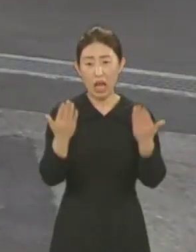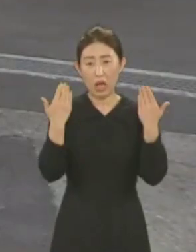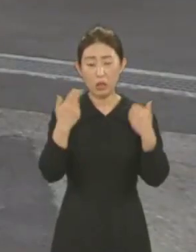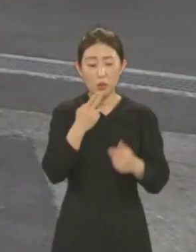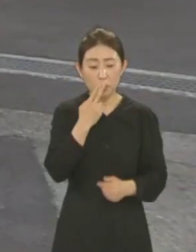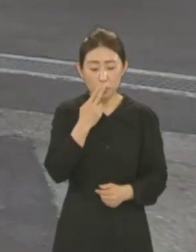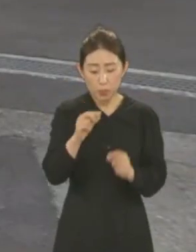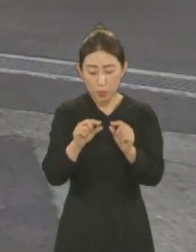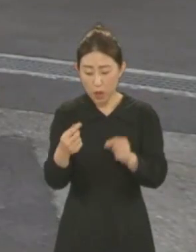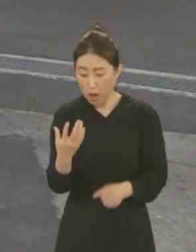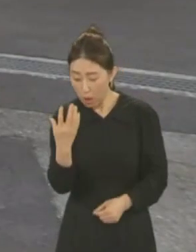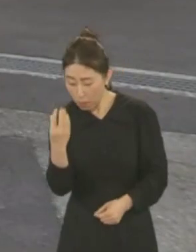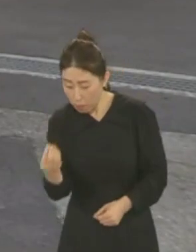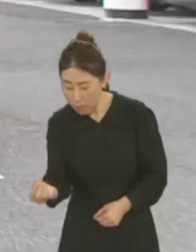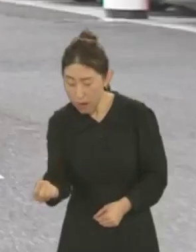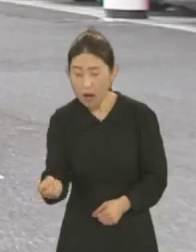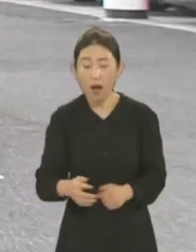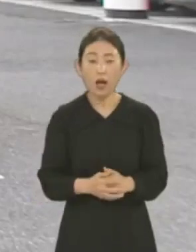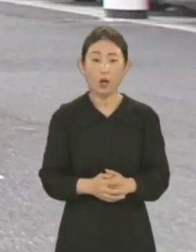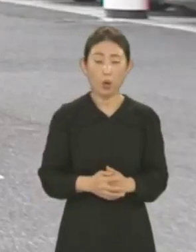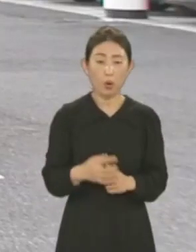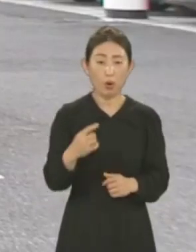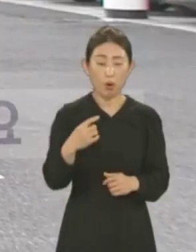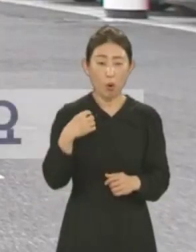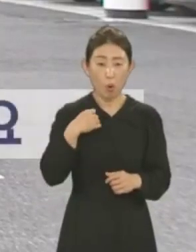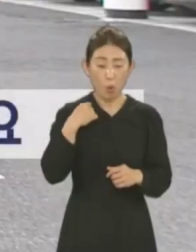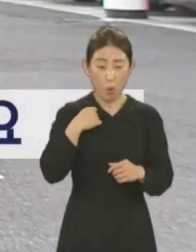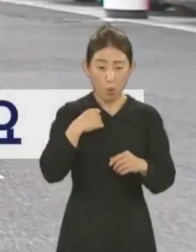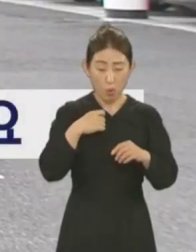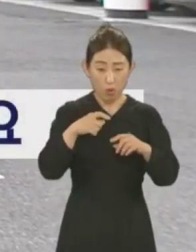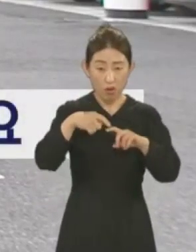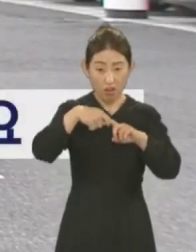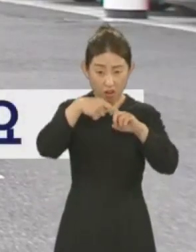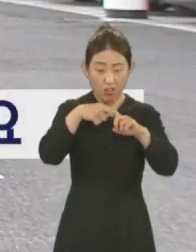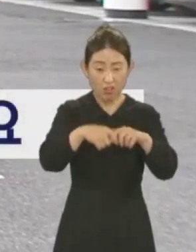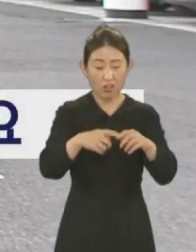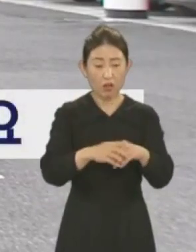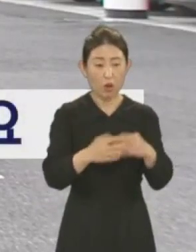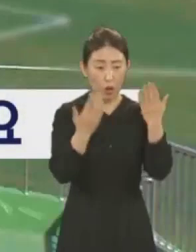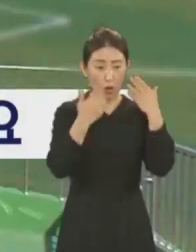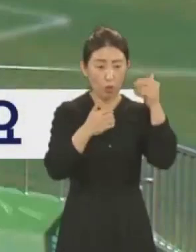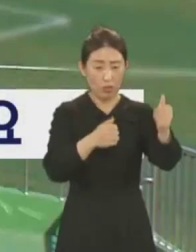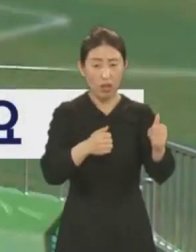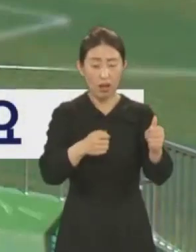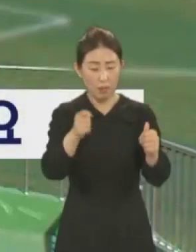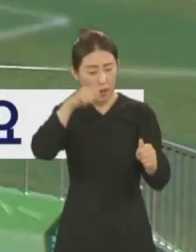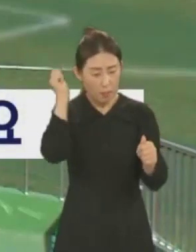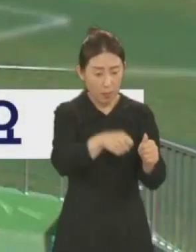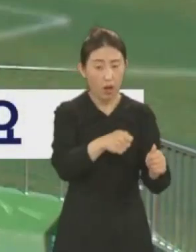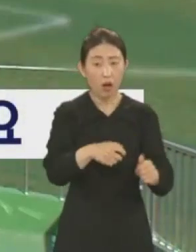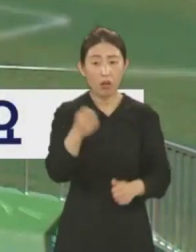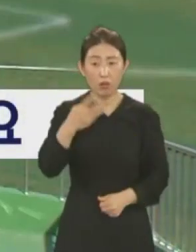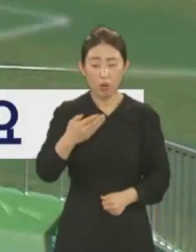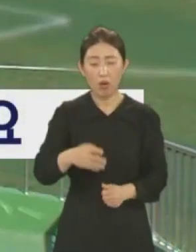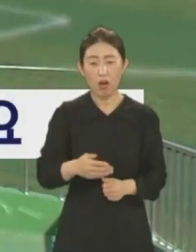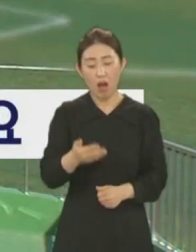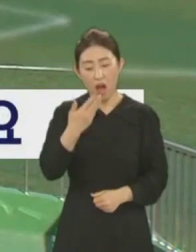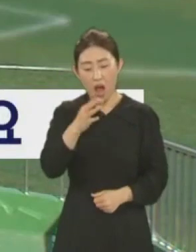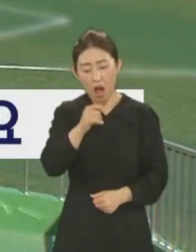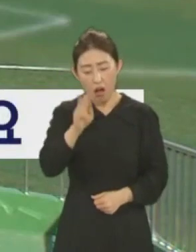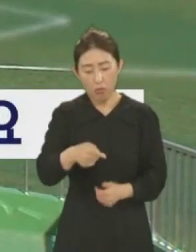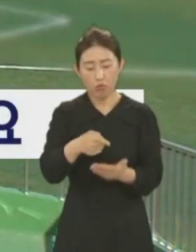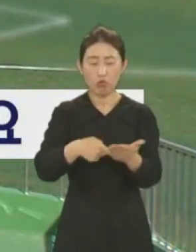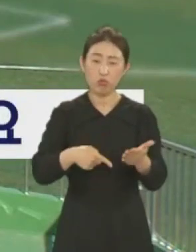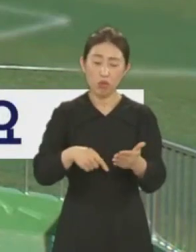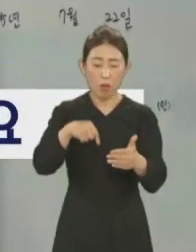학교에 담배꽁초가 떨어져 있다며 옷걸이로 교장의 머리를 내리치거나 암 수술 후 식단 때문에 밖에서 점심을 먹고 온 교사에게